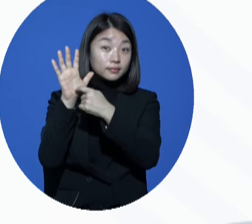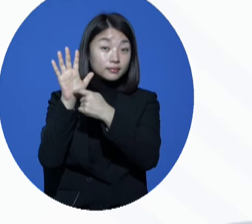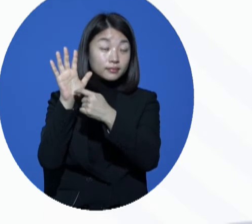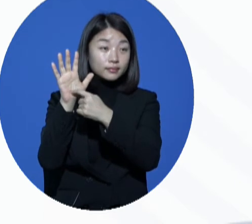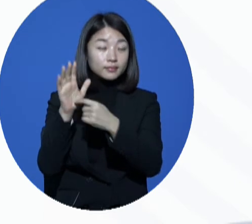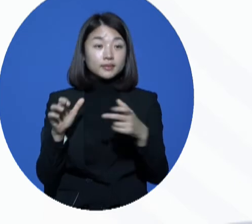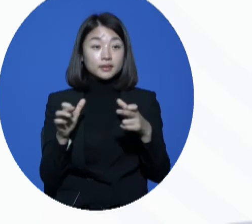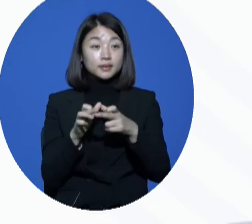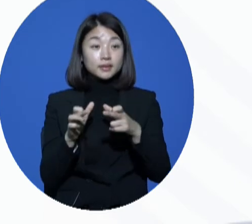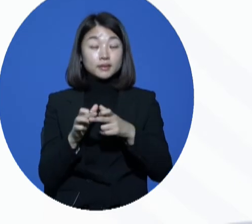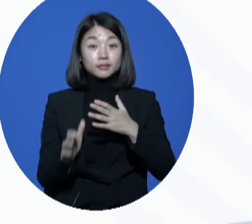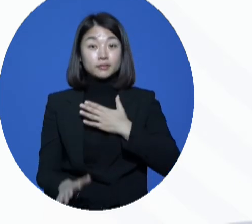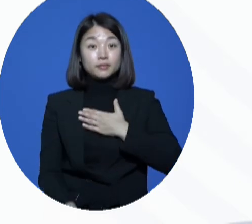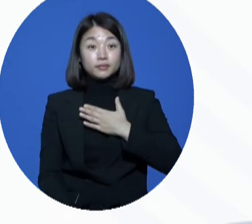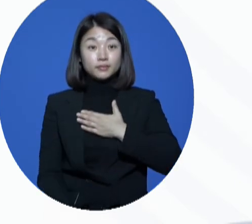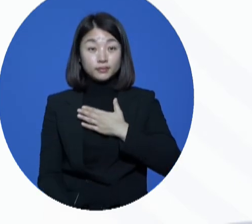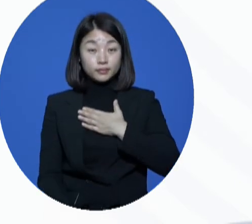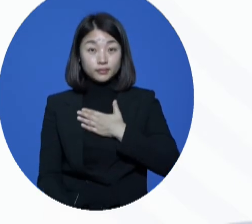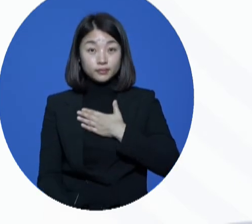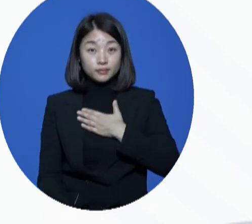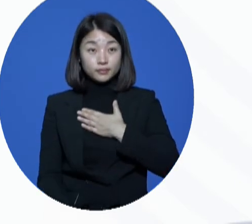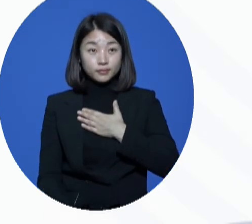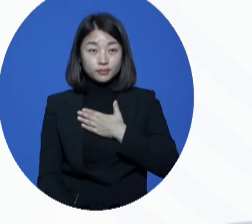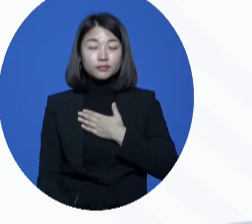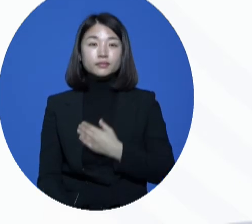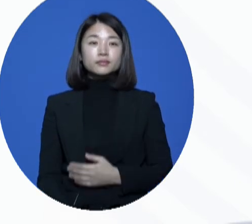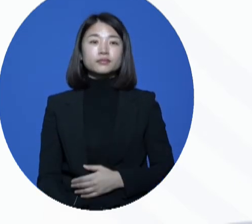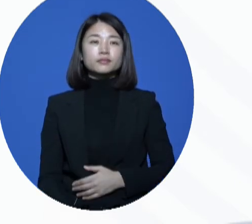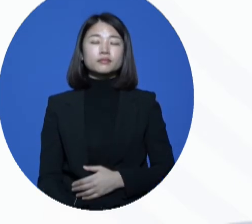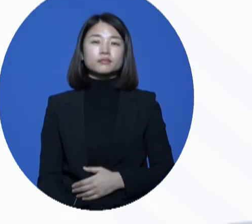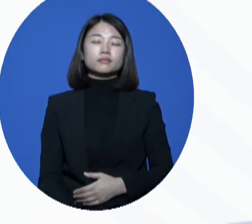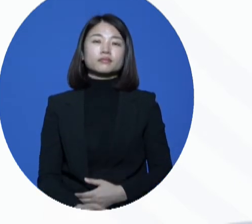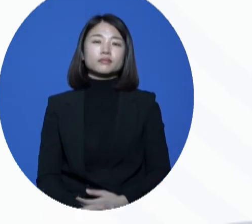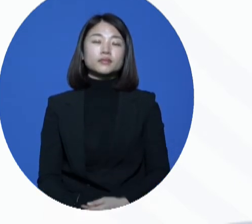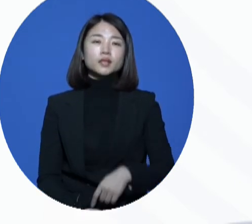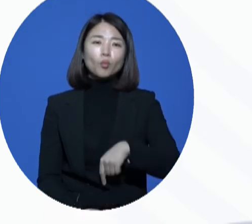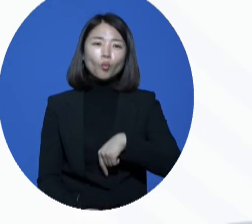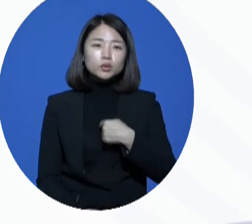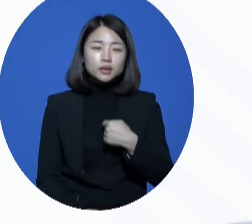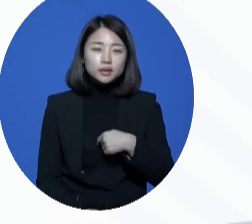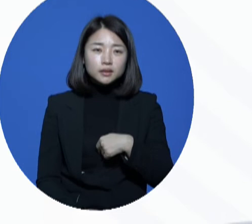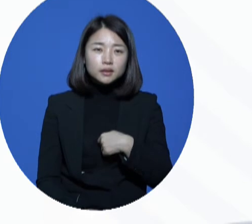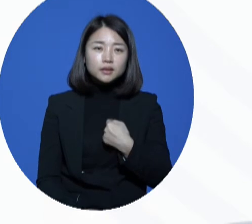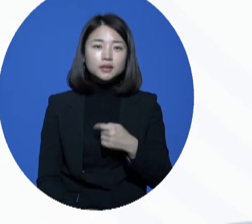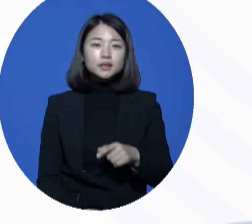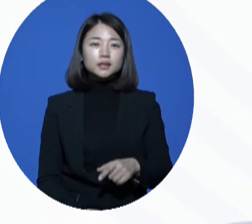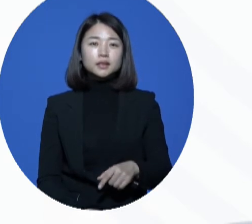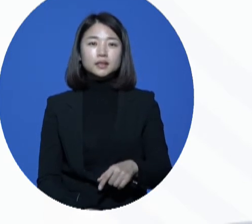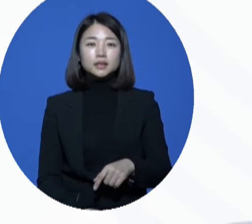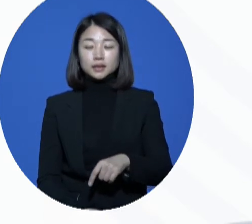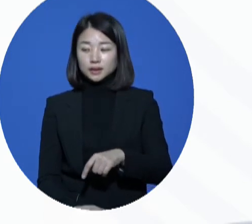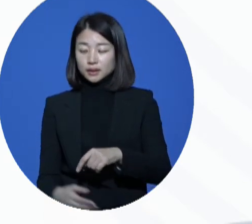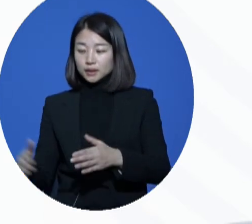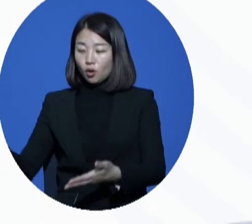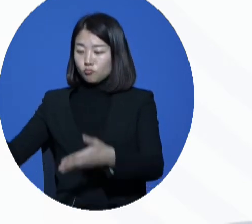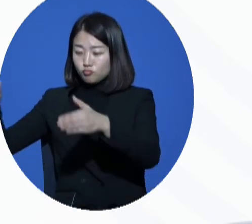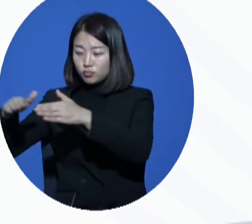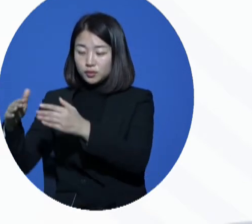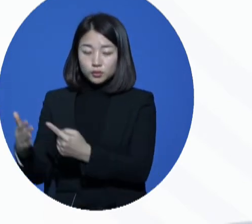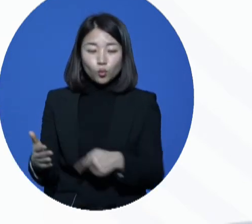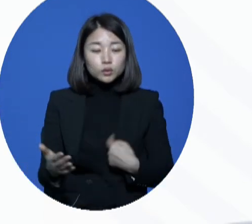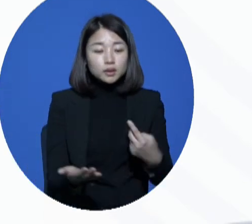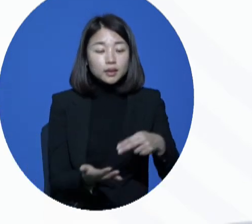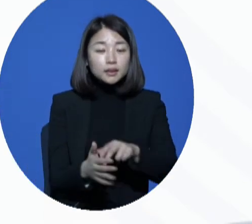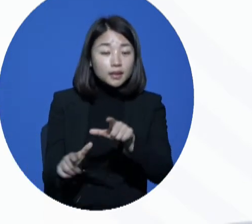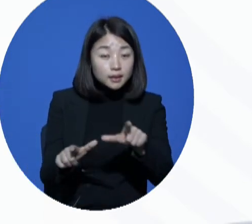이렇게 장애인 당사자들이 굉장히 척박한 시기 때부터 나와서 본인이 그 삶을 선택하고 나오고 또